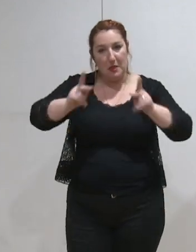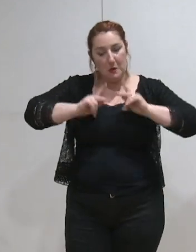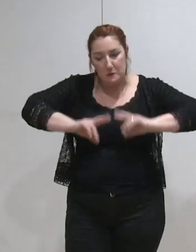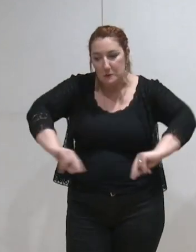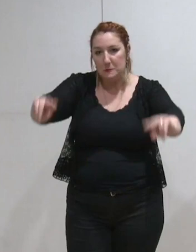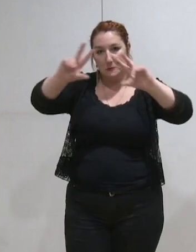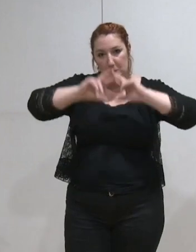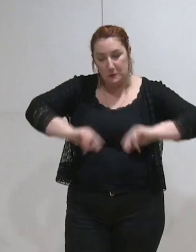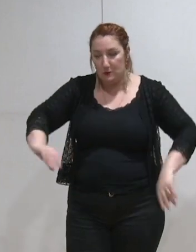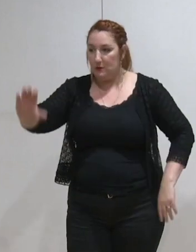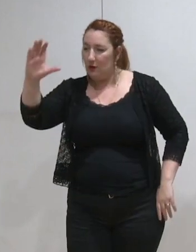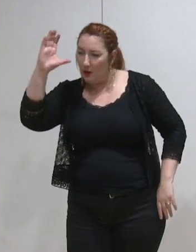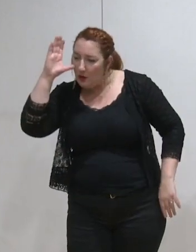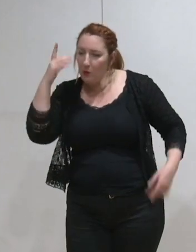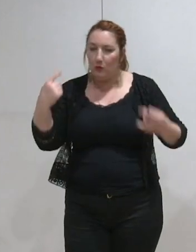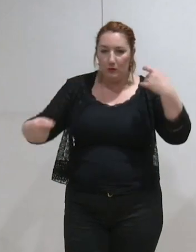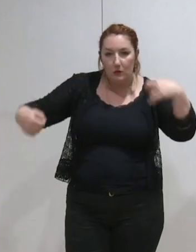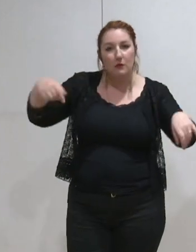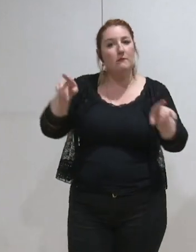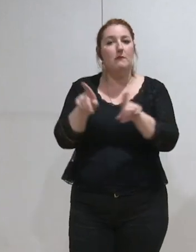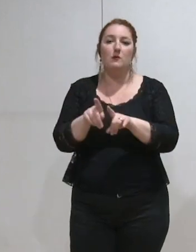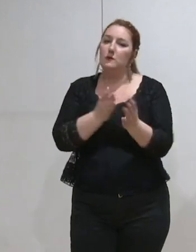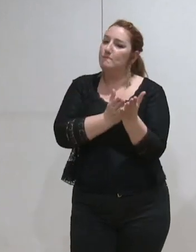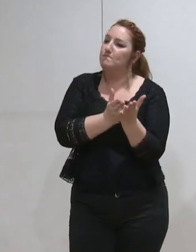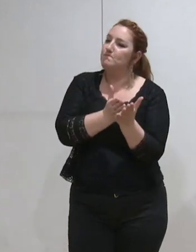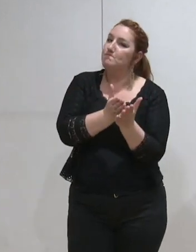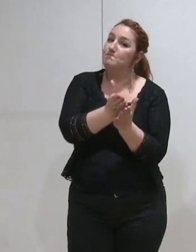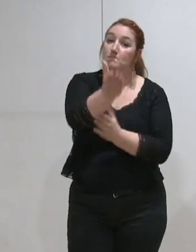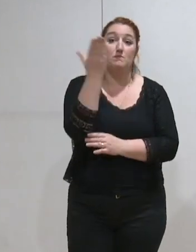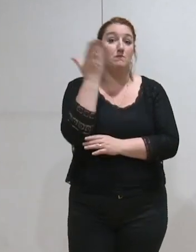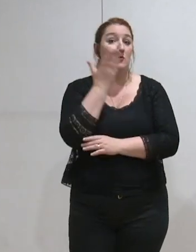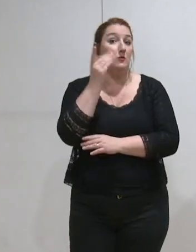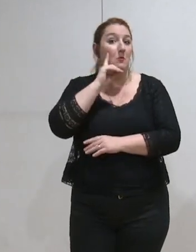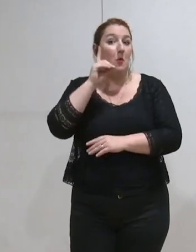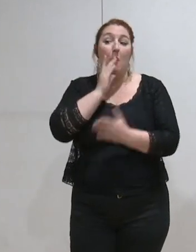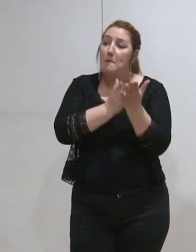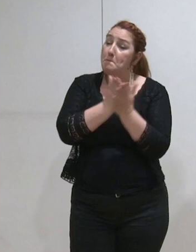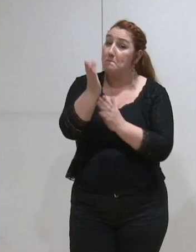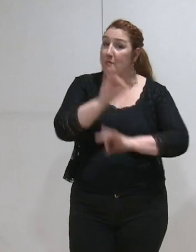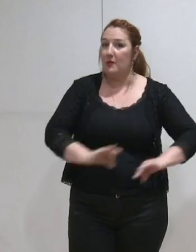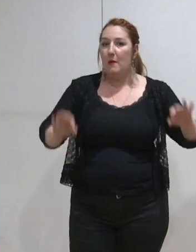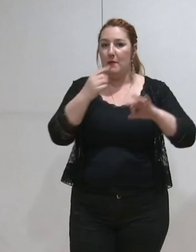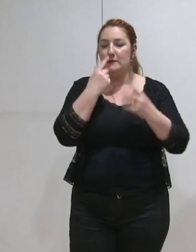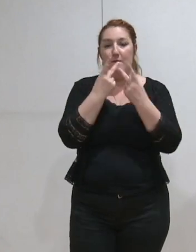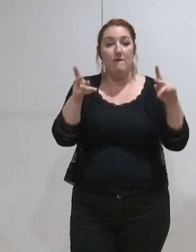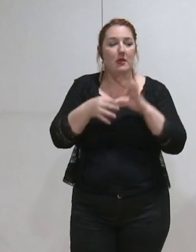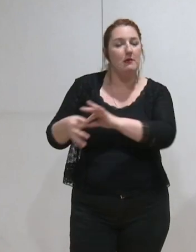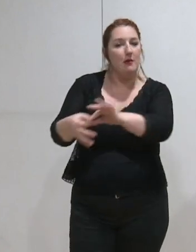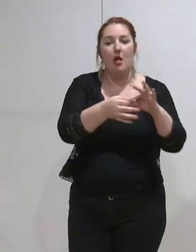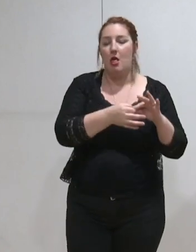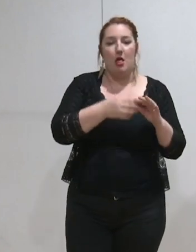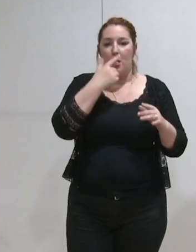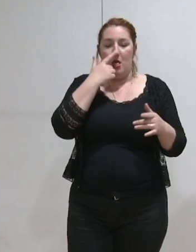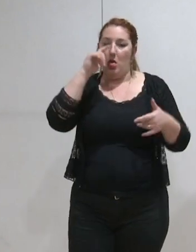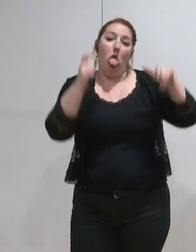beaucoup d'écoute et en même temps d'une détermination sans faille faute de quoi le vivre ensemble dans notre commune sera mise en cause